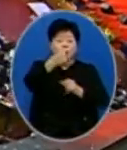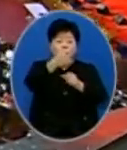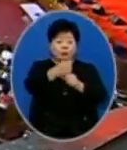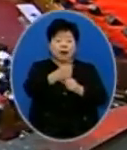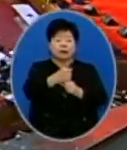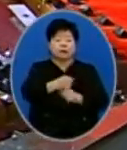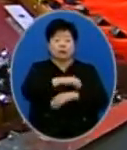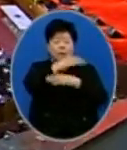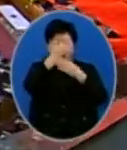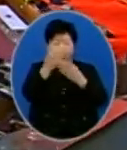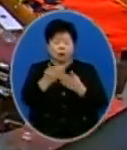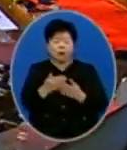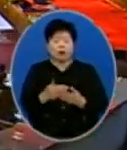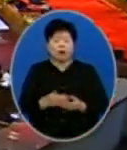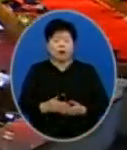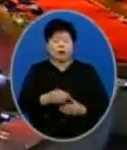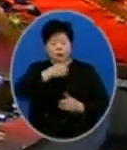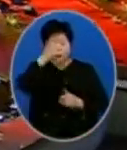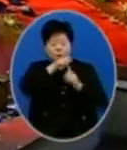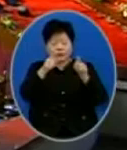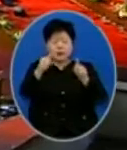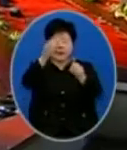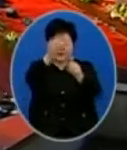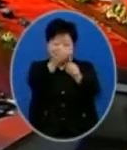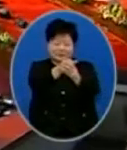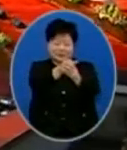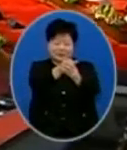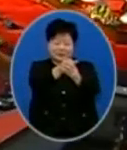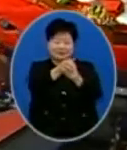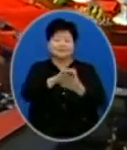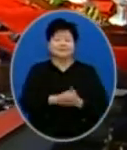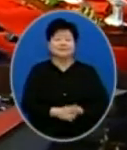소유를 다 그의 손에 위탁하니